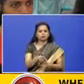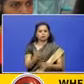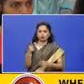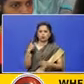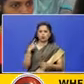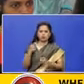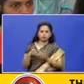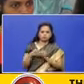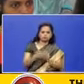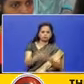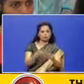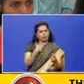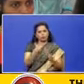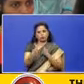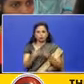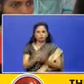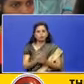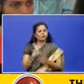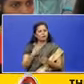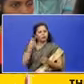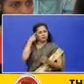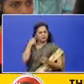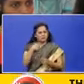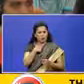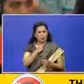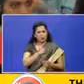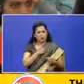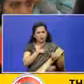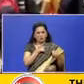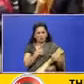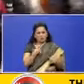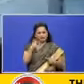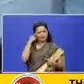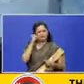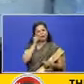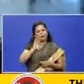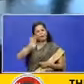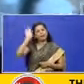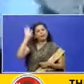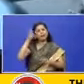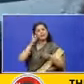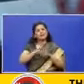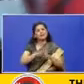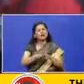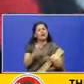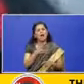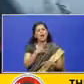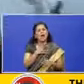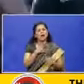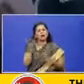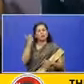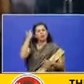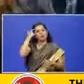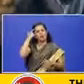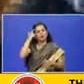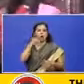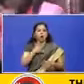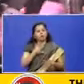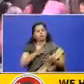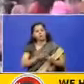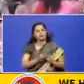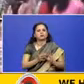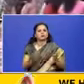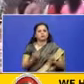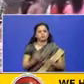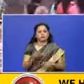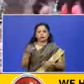की बात आए, तो हमारे मन में घिसी पीटी पुरानी बहुत सारी धारणाएं घर कर गई हैं। कई